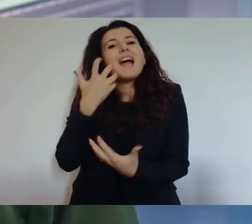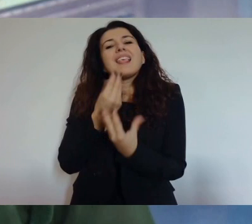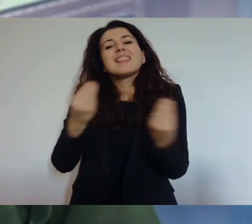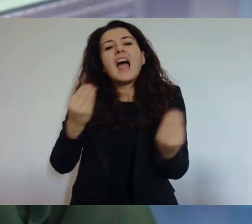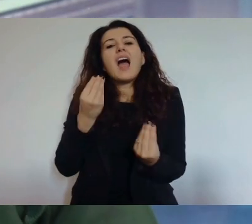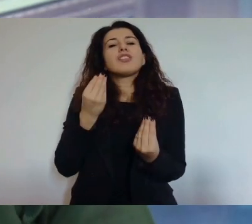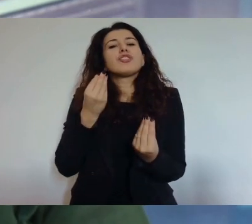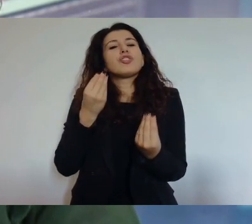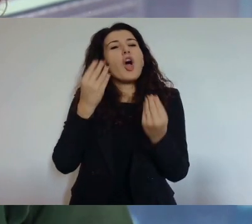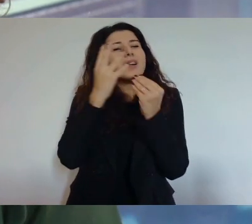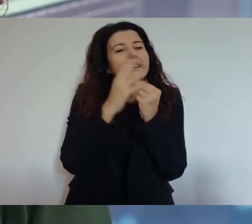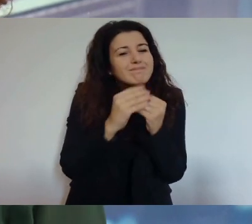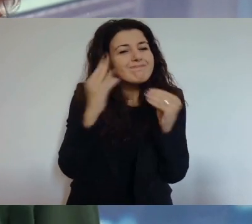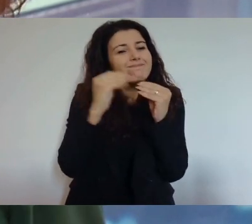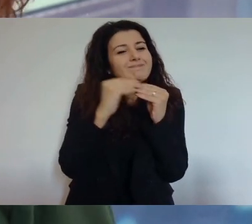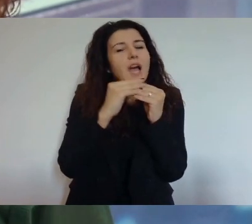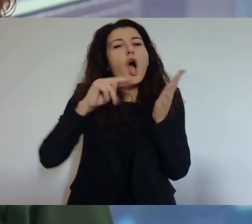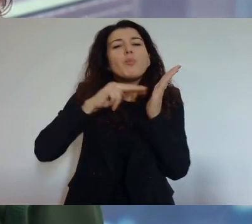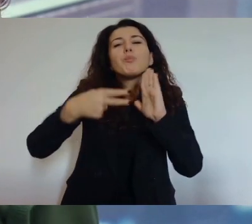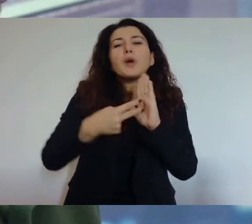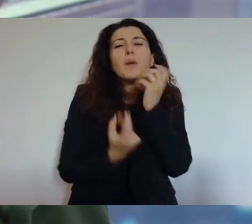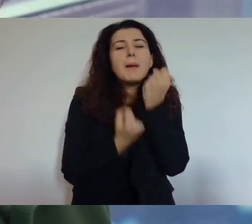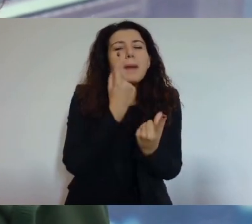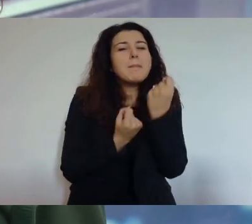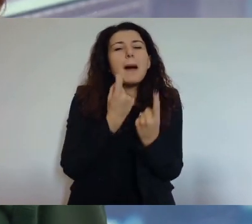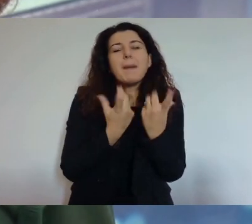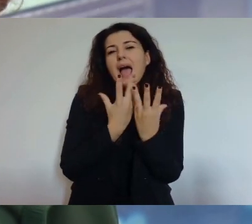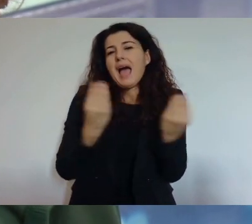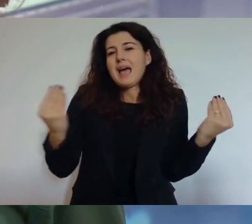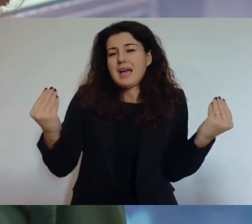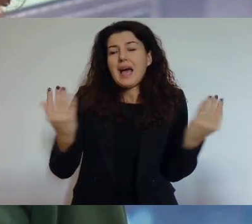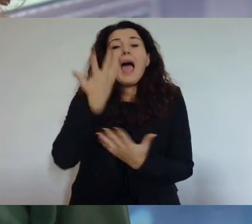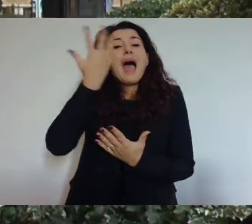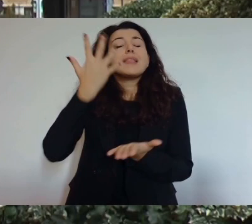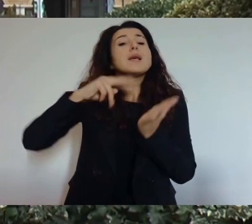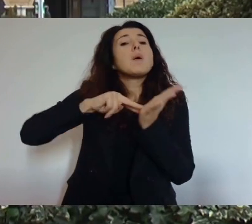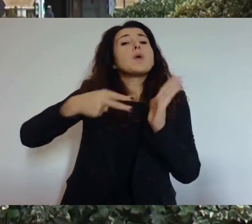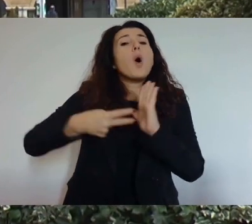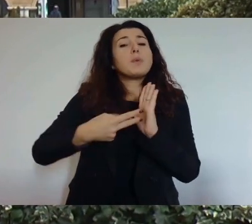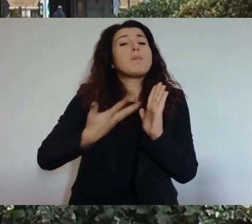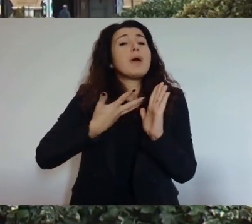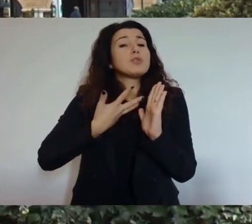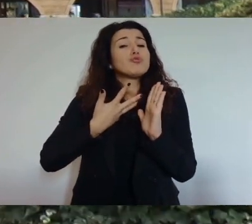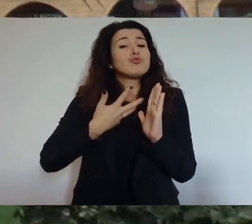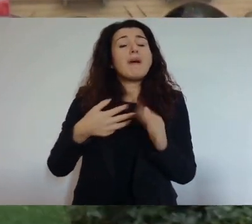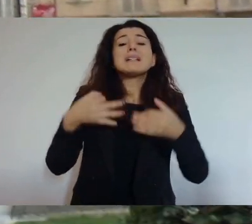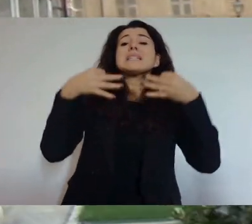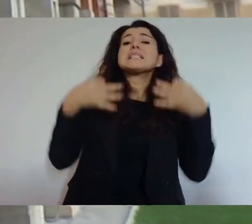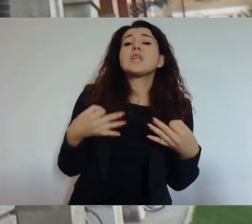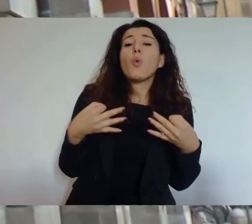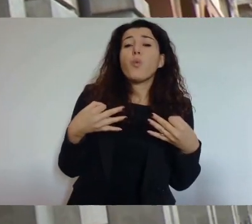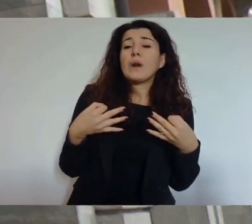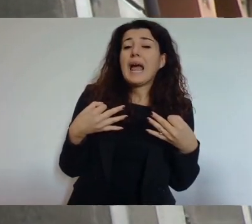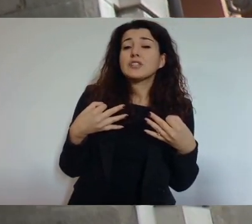risolvere dei problemi spinosi come vengono avvertiti quello del quelli della sicurezza e